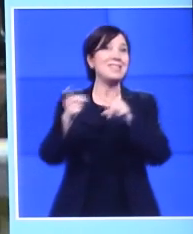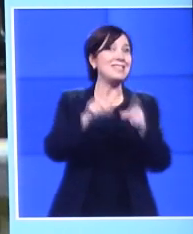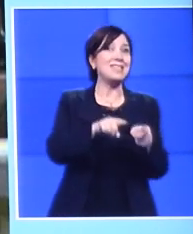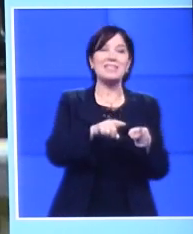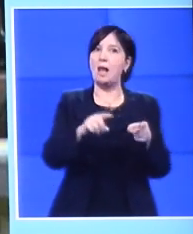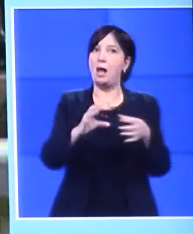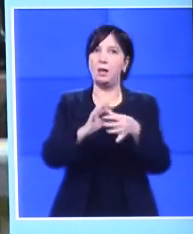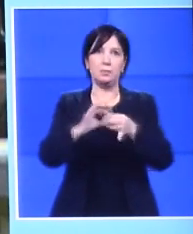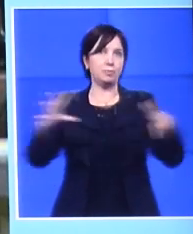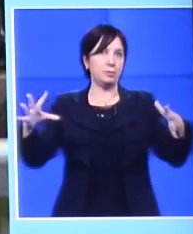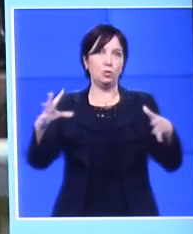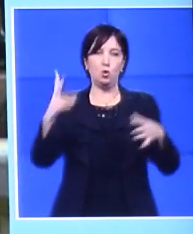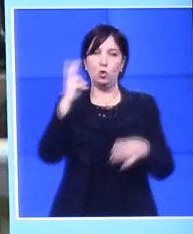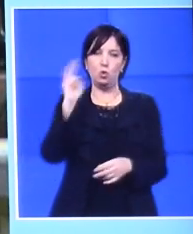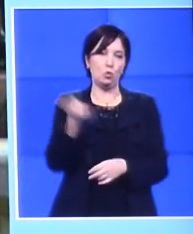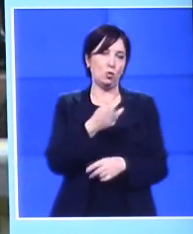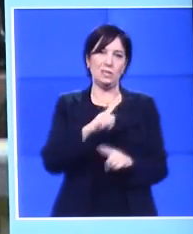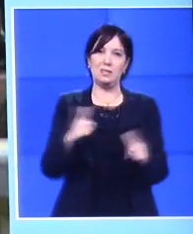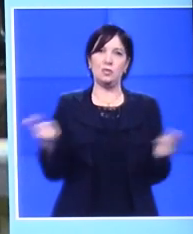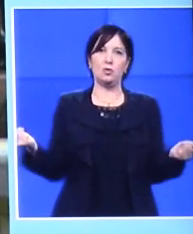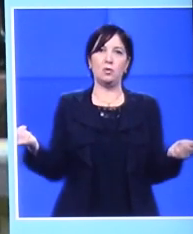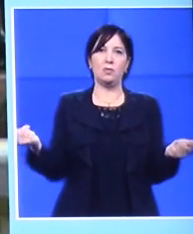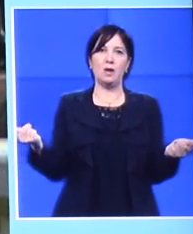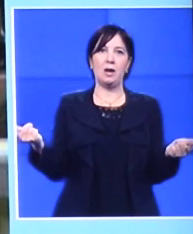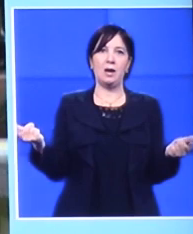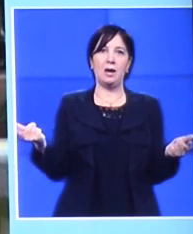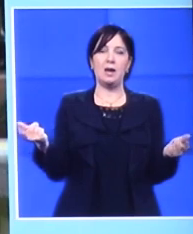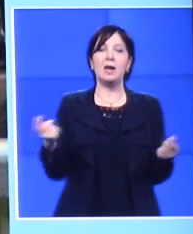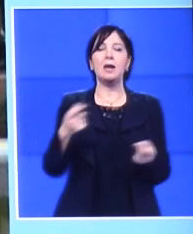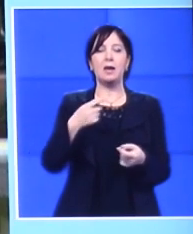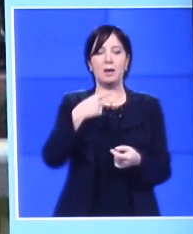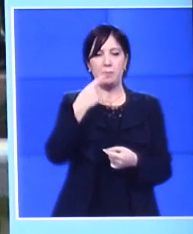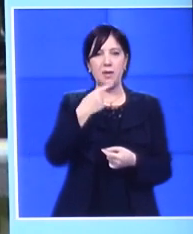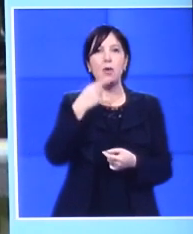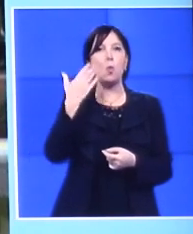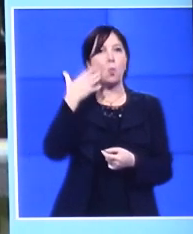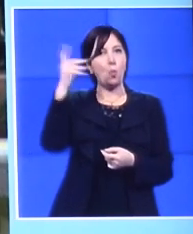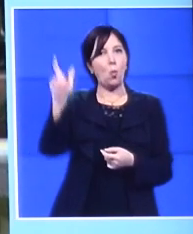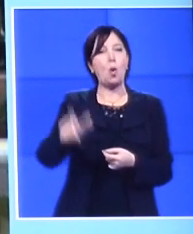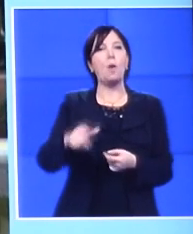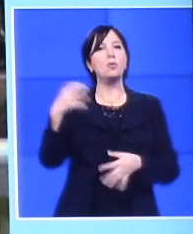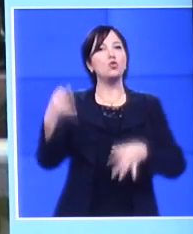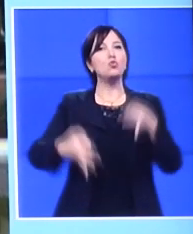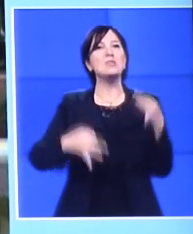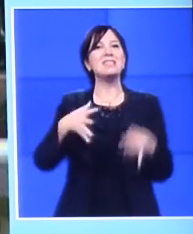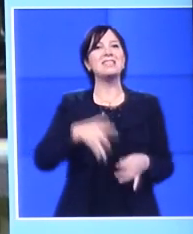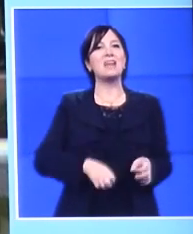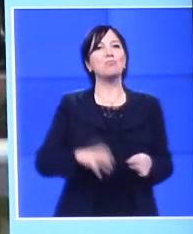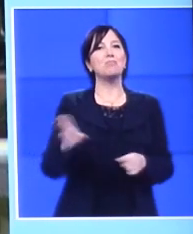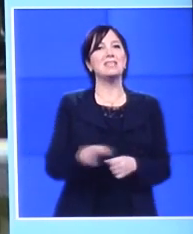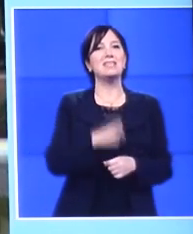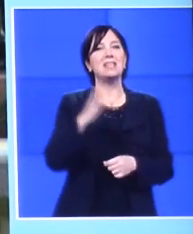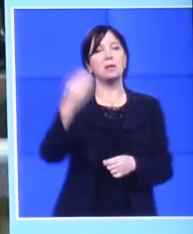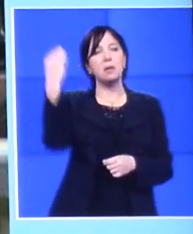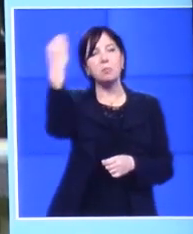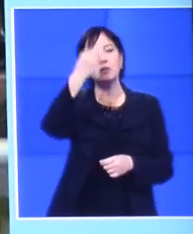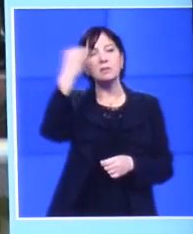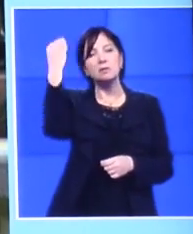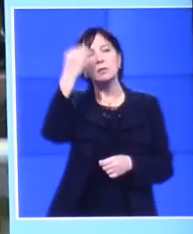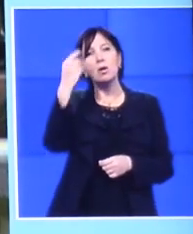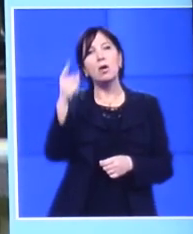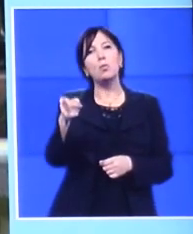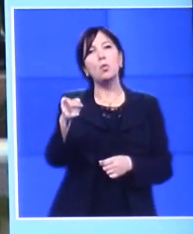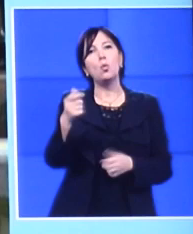si trova. E parlando dell'uomo della giustizia e della misericordia, pensiamo quanto ha